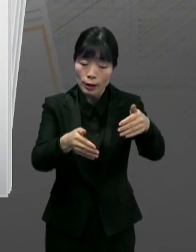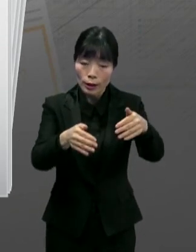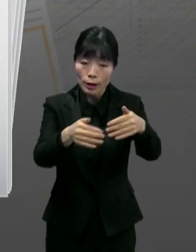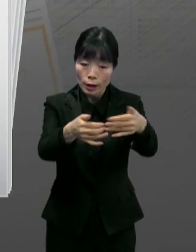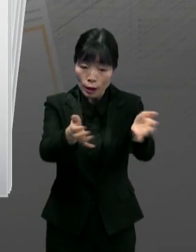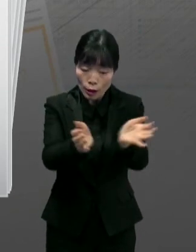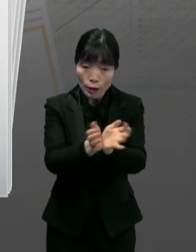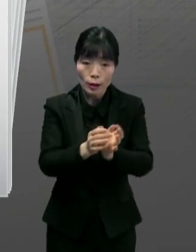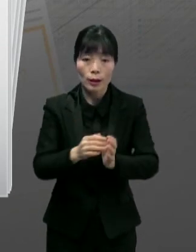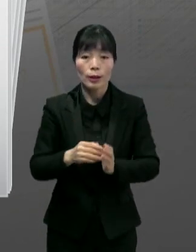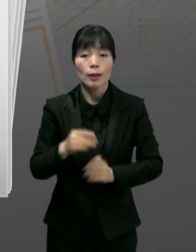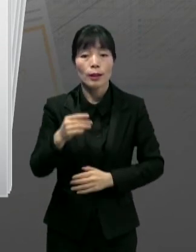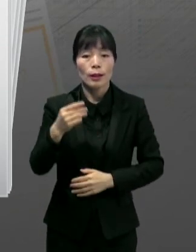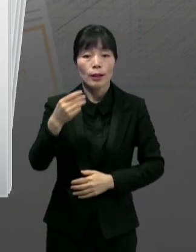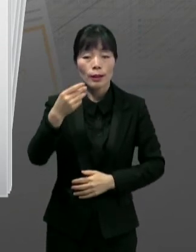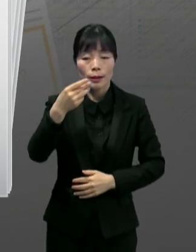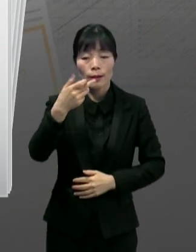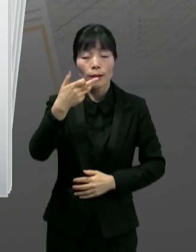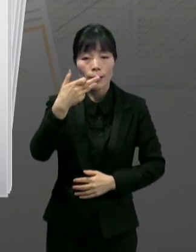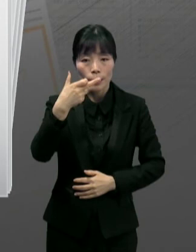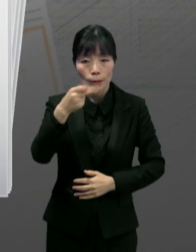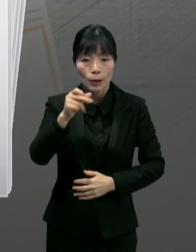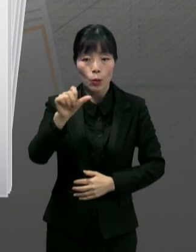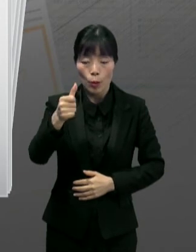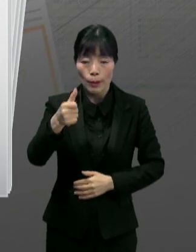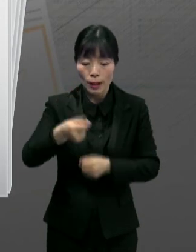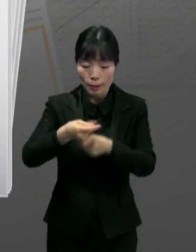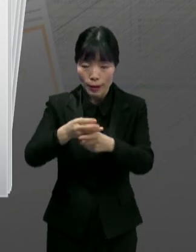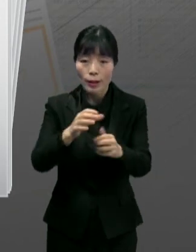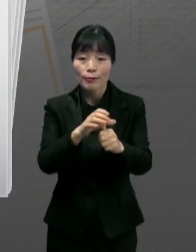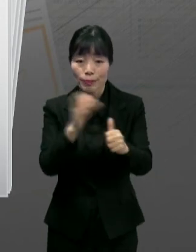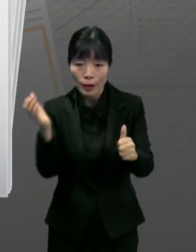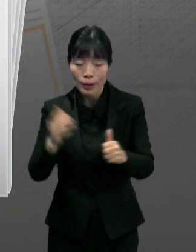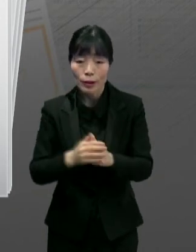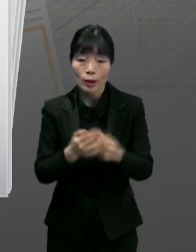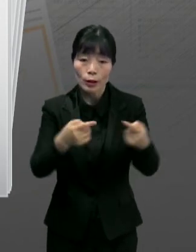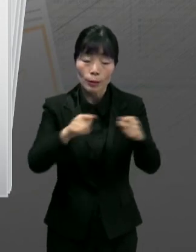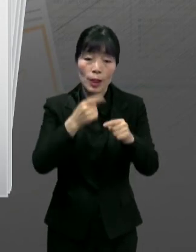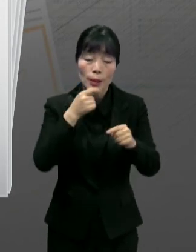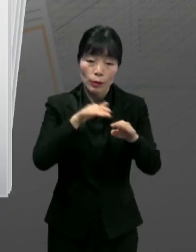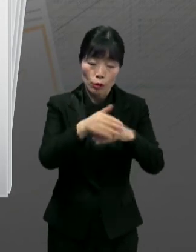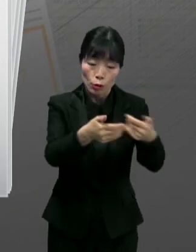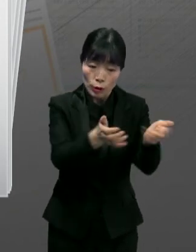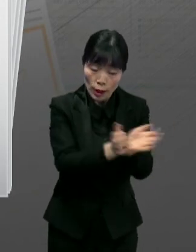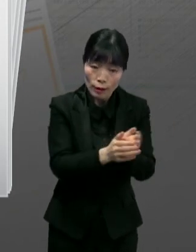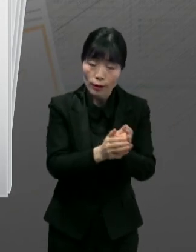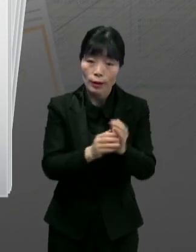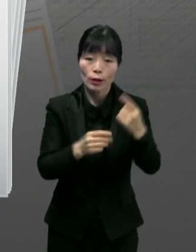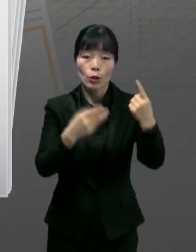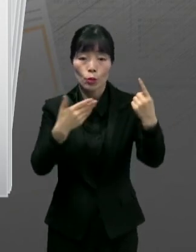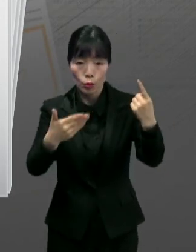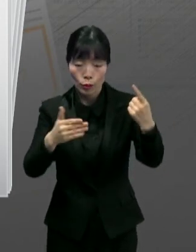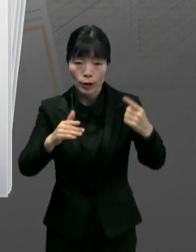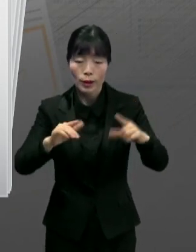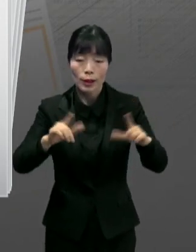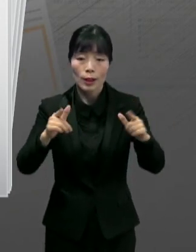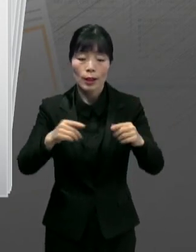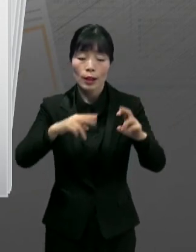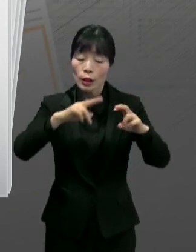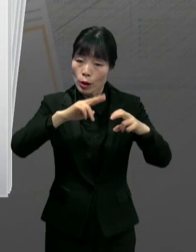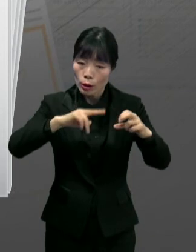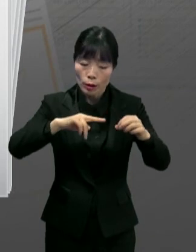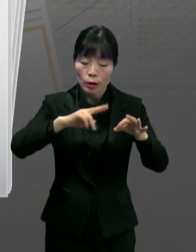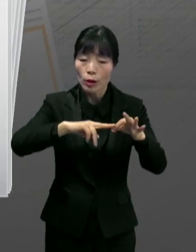5천 제곱미터가 해제된다고 보도했는데요. 더불어민주당과 정부는 9일 여의도 면적의 27배에